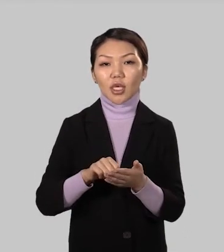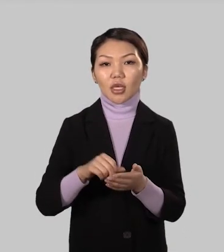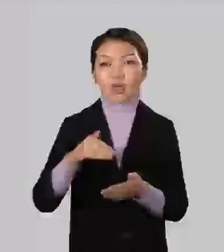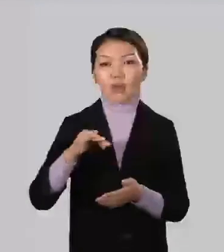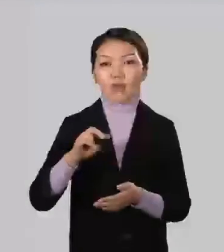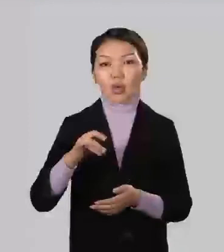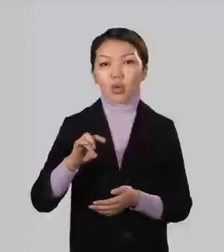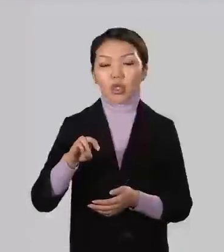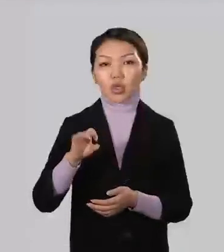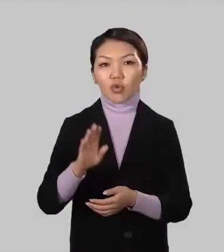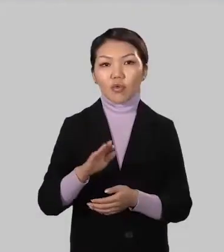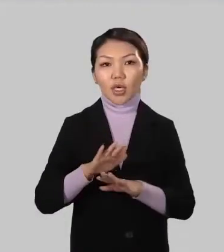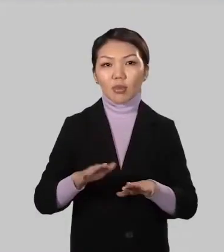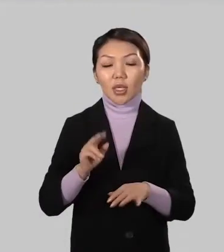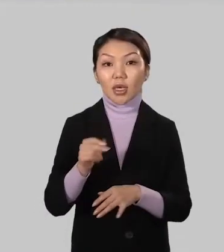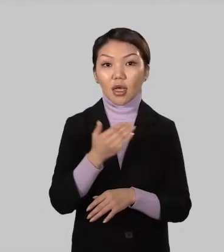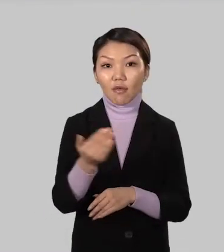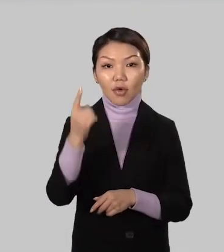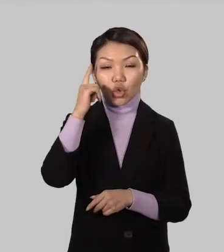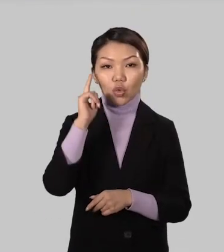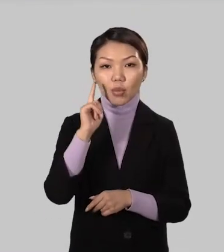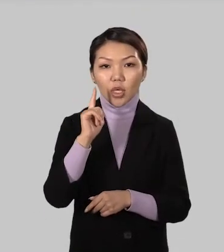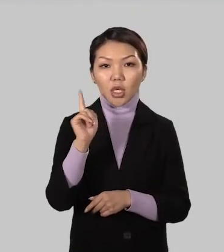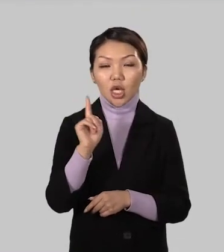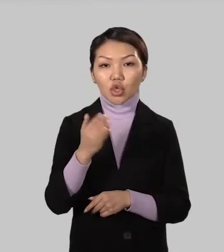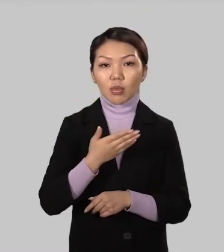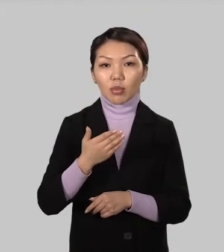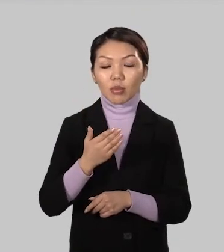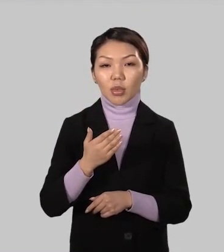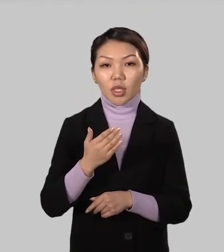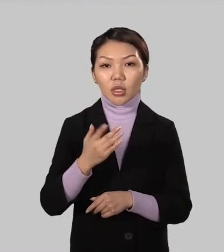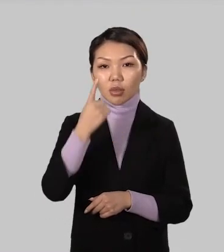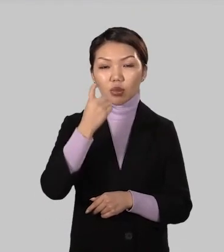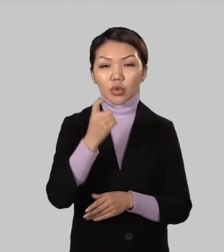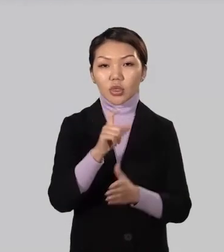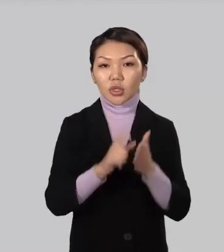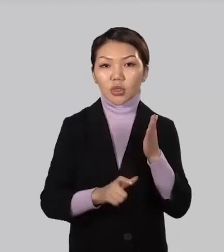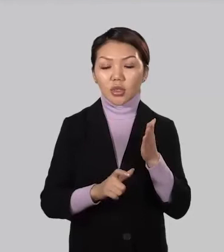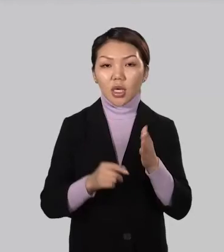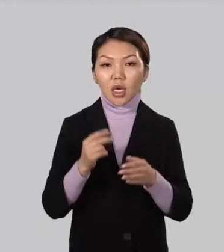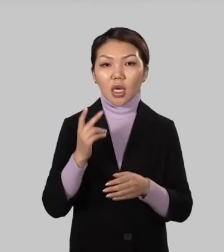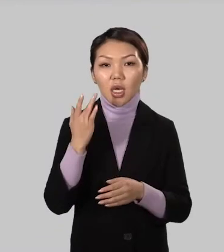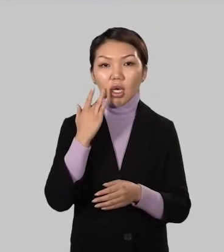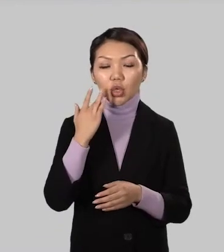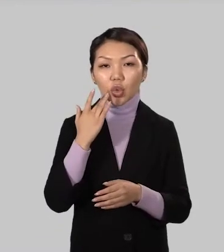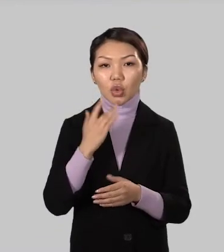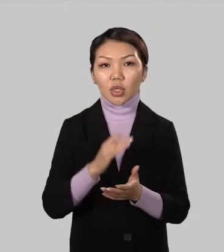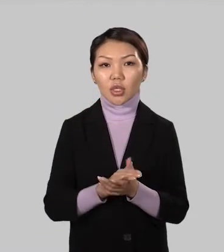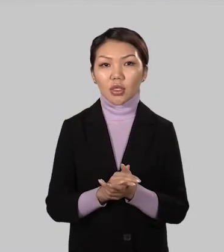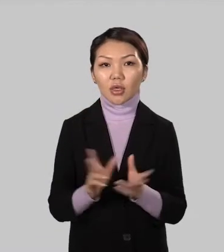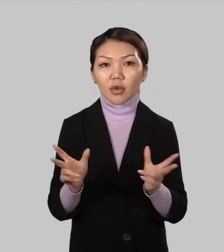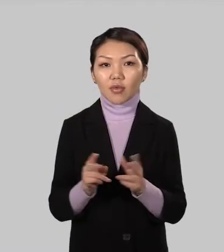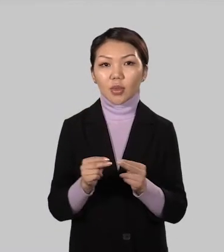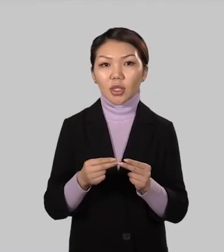ребята как вы думаете о чем пойдет речь в тексте который сопровождается данными